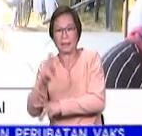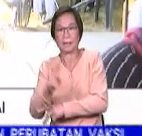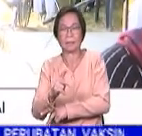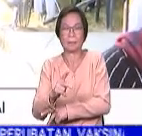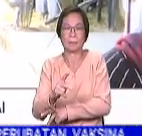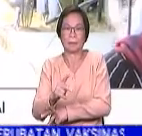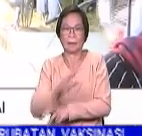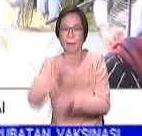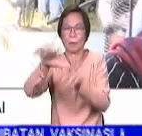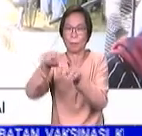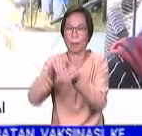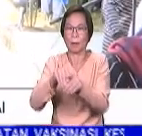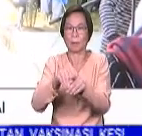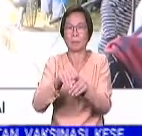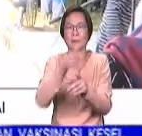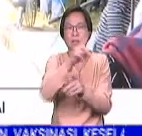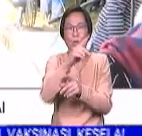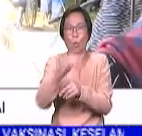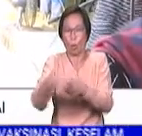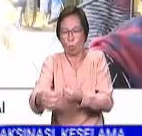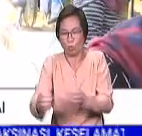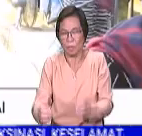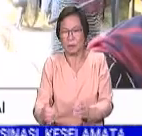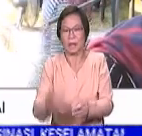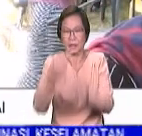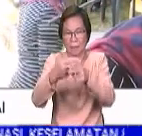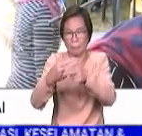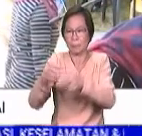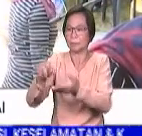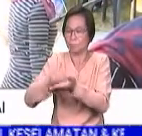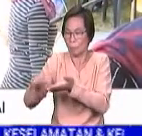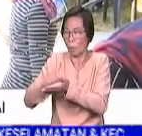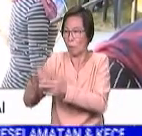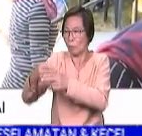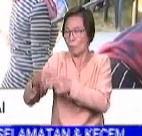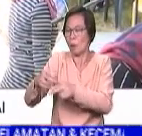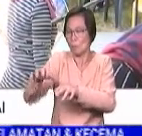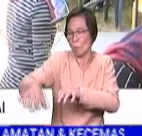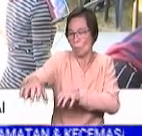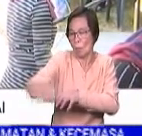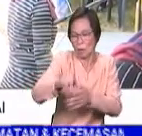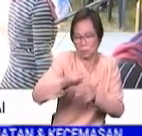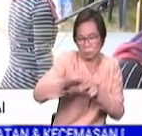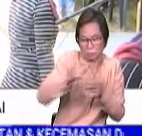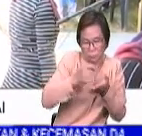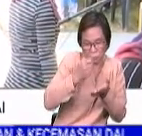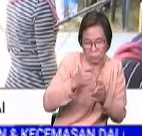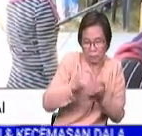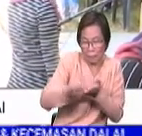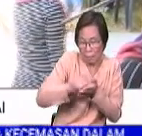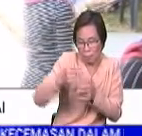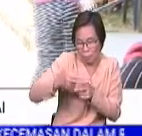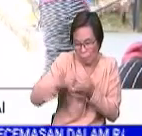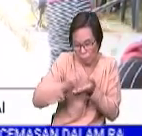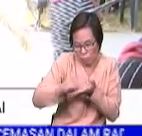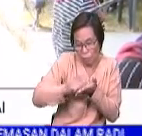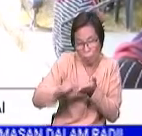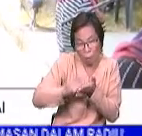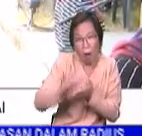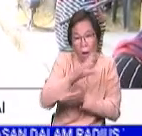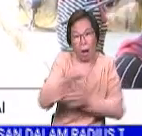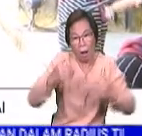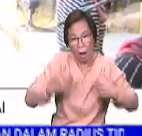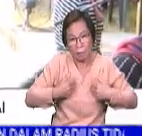melibatkan kecepatan ereke mengambil nama di kawasan masing-masing untuk didaftarkan dan juga ada